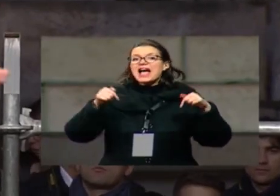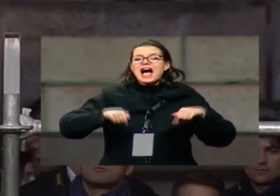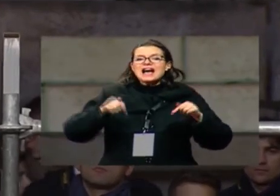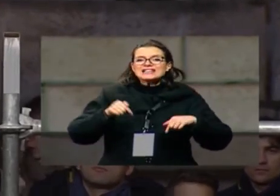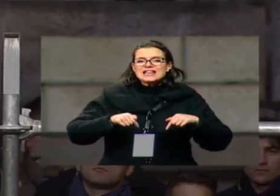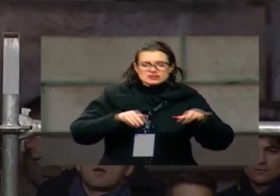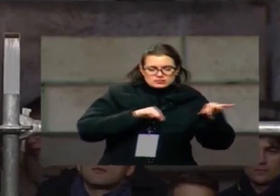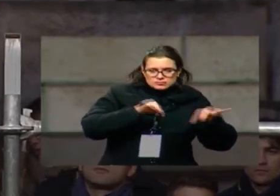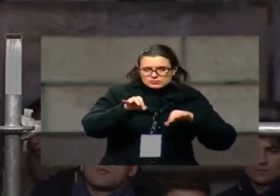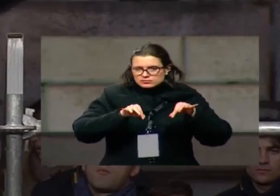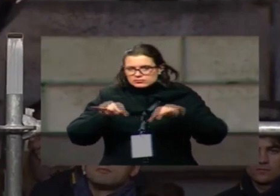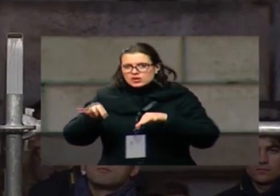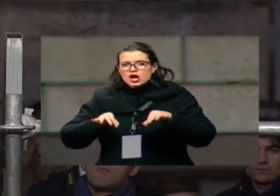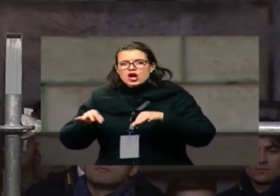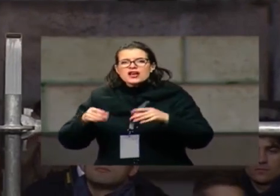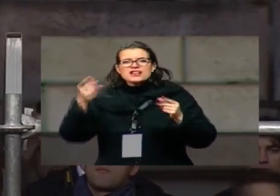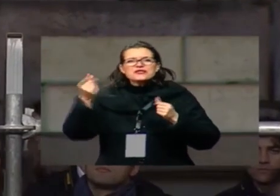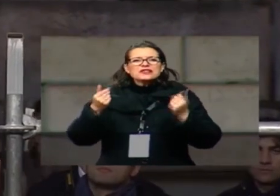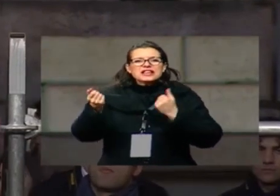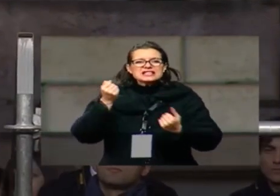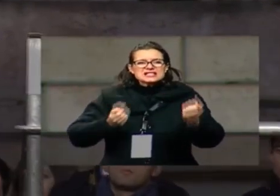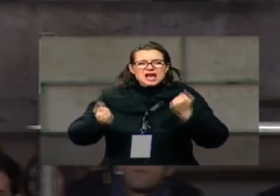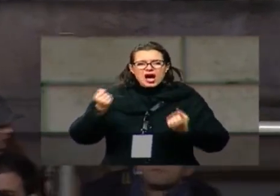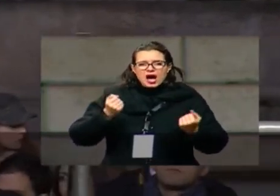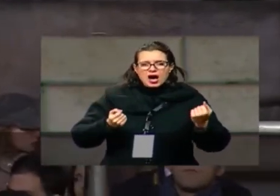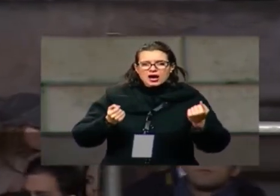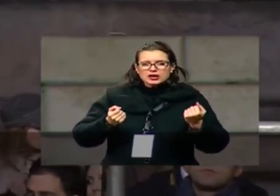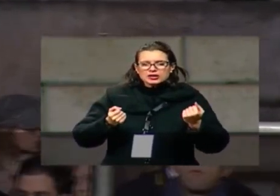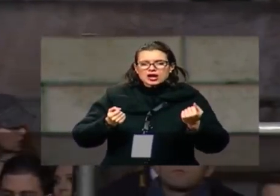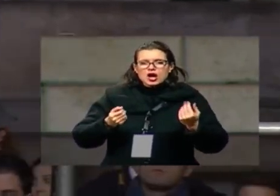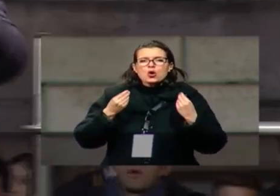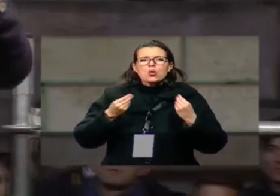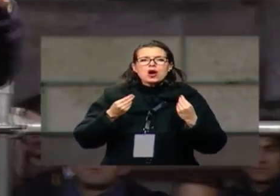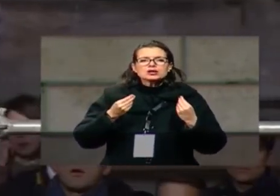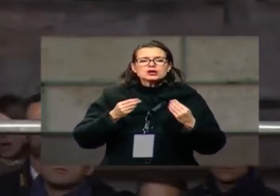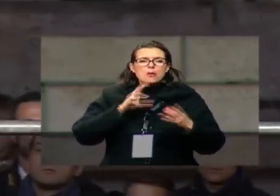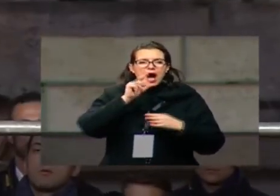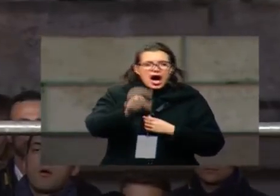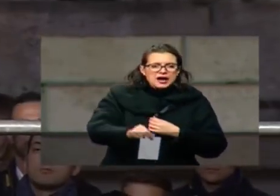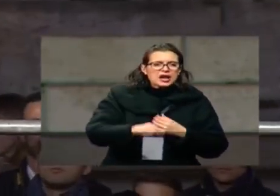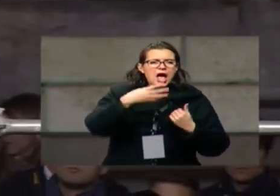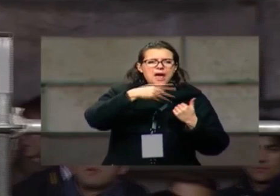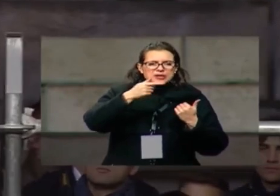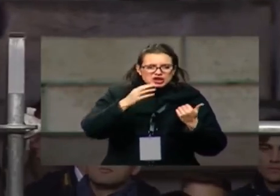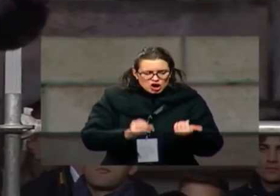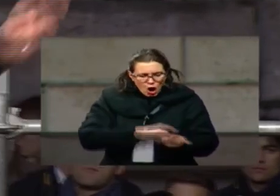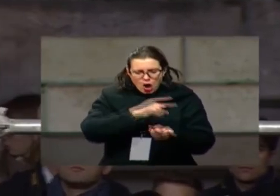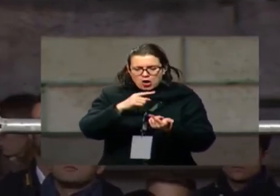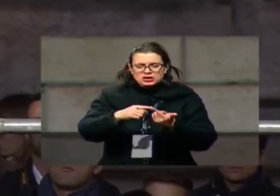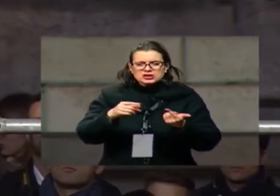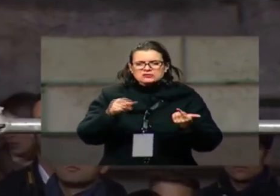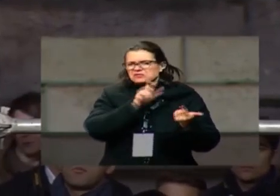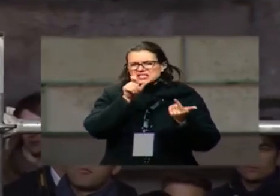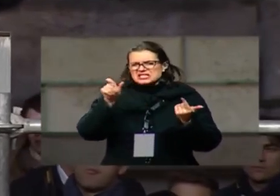finanziarie che pochissimi capiscono perché quando parli di ltro quando parli di mto quando parli di sigle